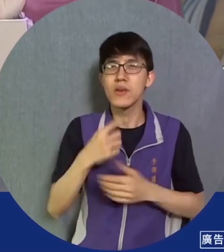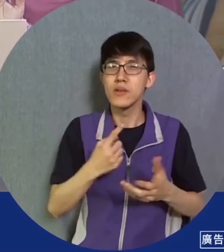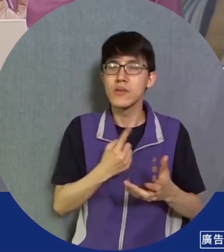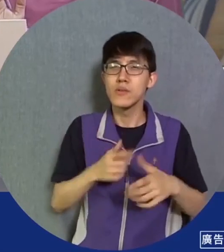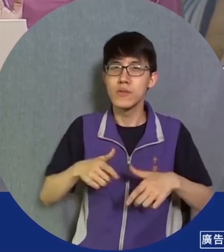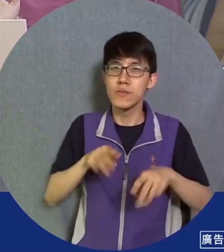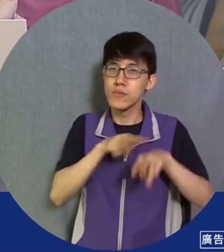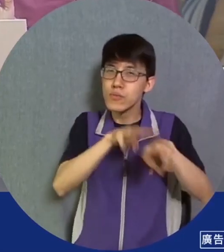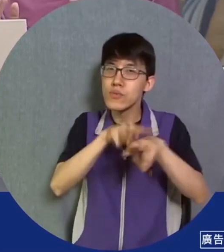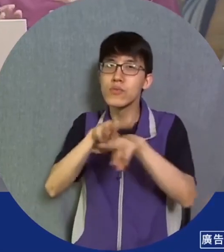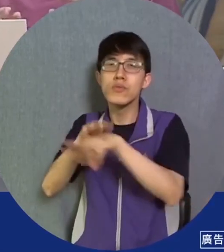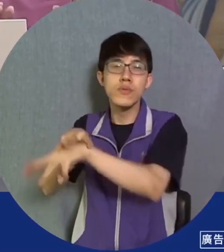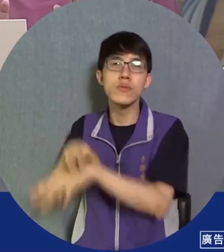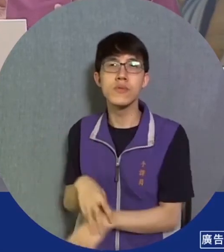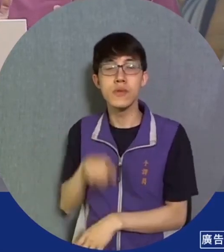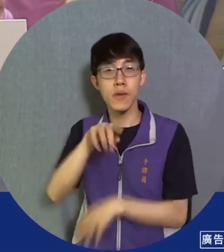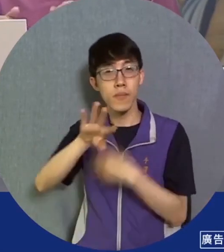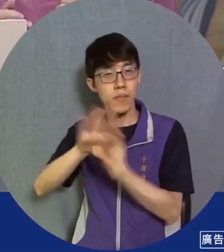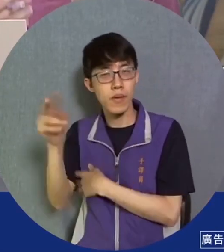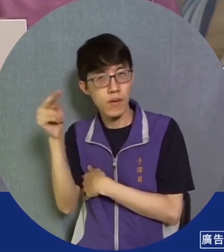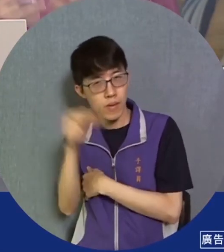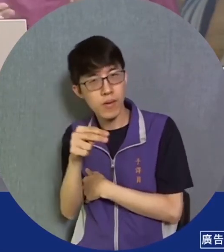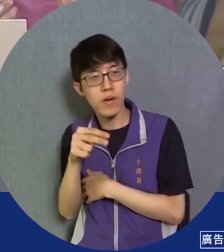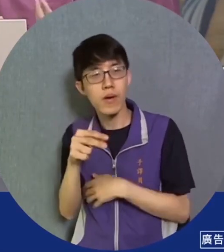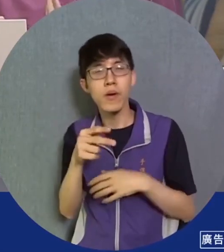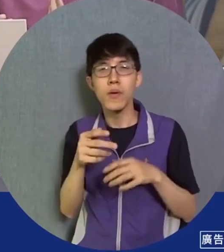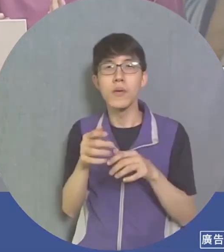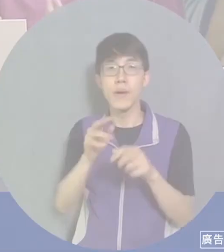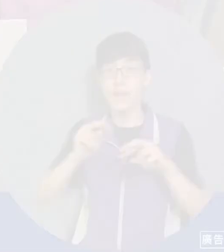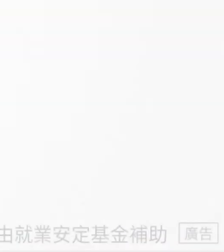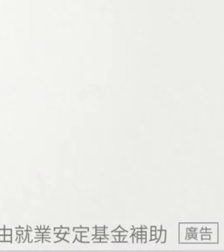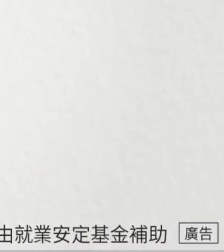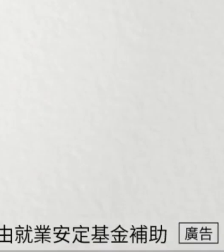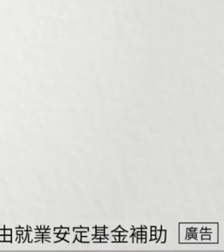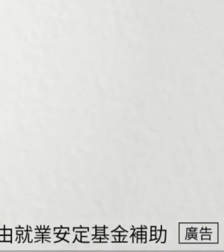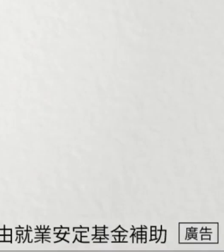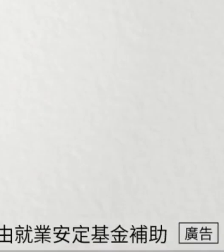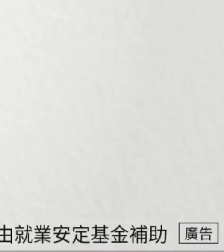限太多。当你出现的时候，其实你就会发现那个改变就开始了，好吗？